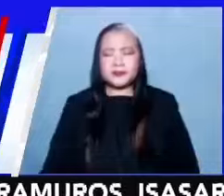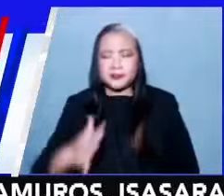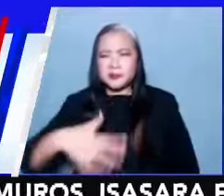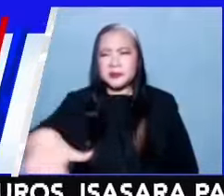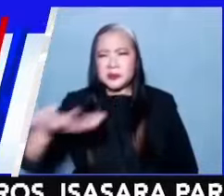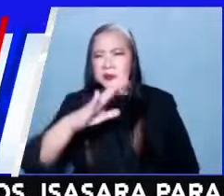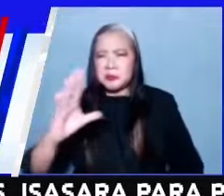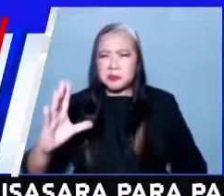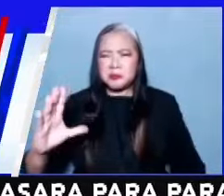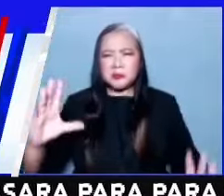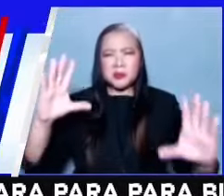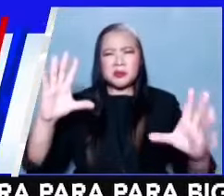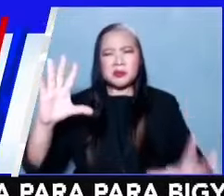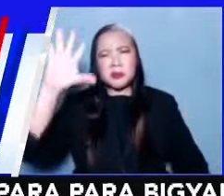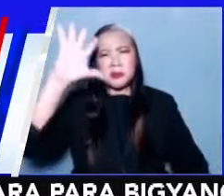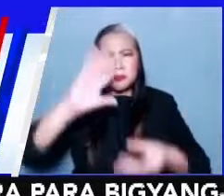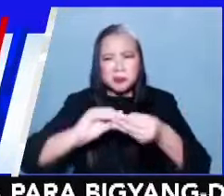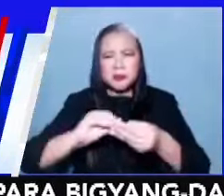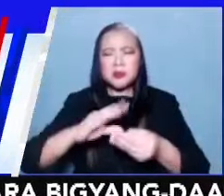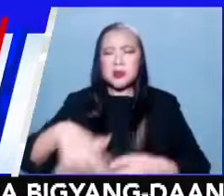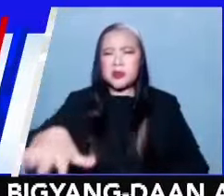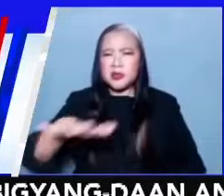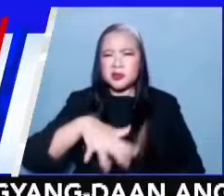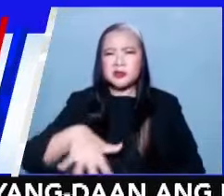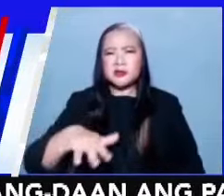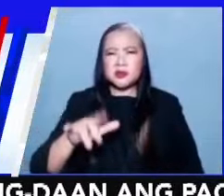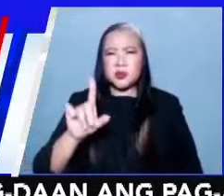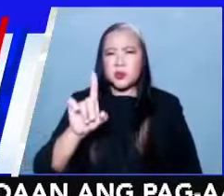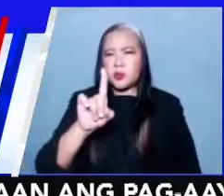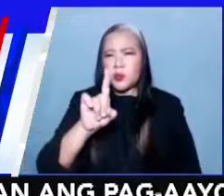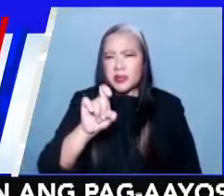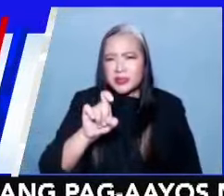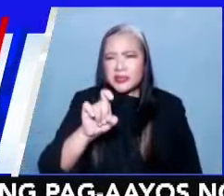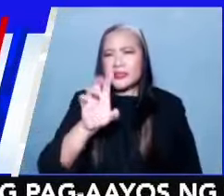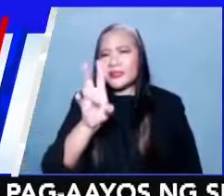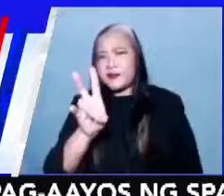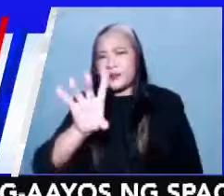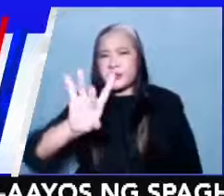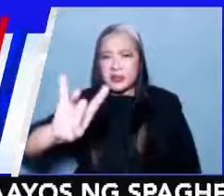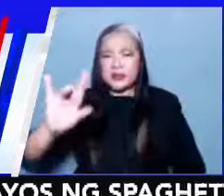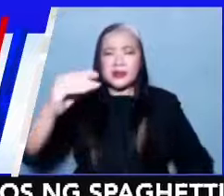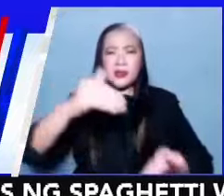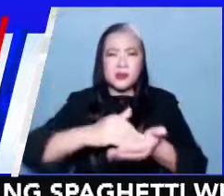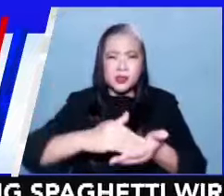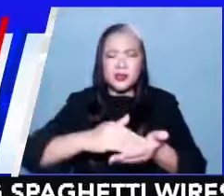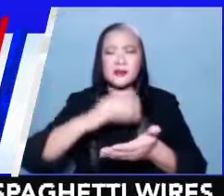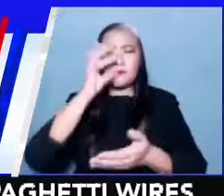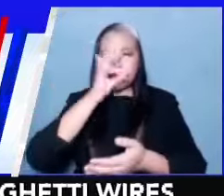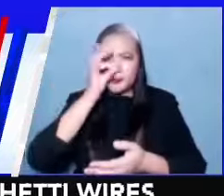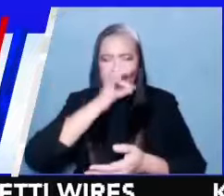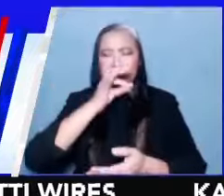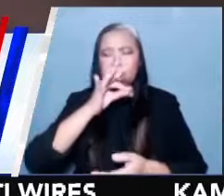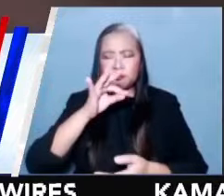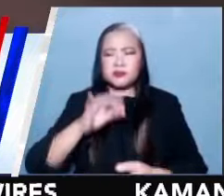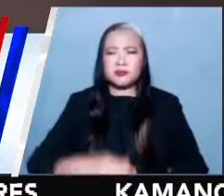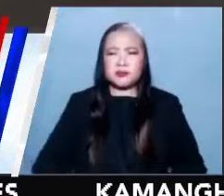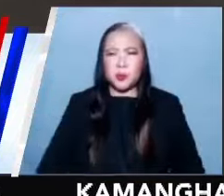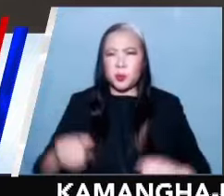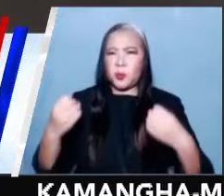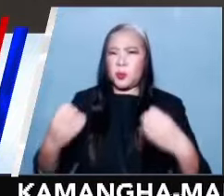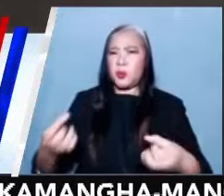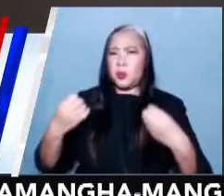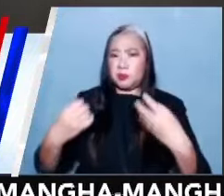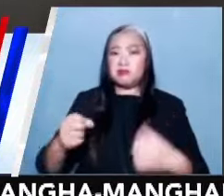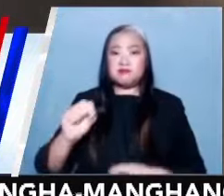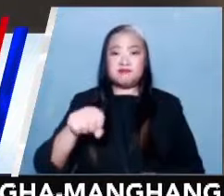ang estimate po natin is more than 178,000 po na Filipinos. Dami, oo. Marami po yon. So dun